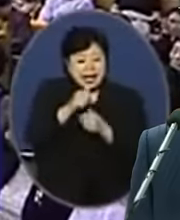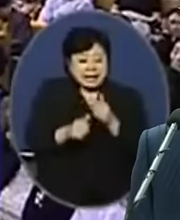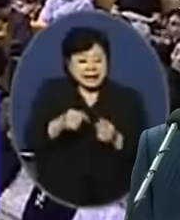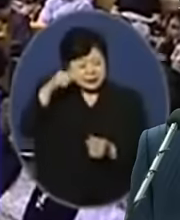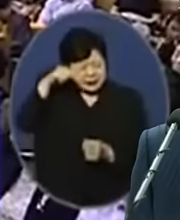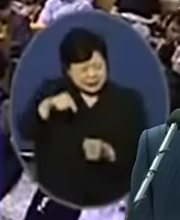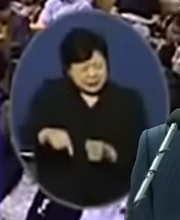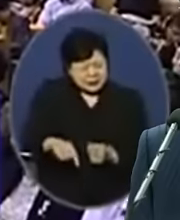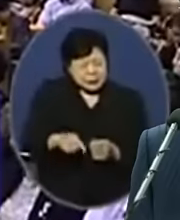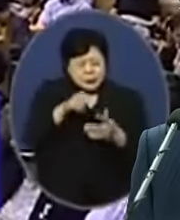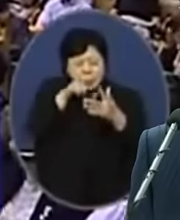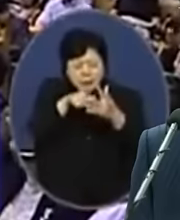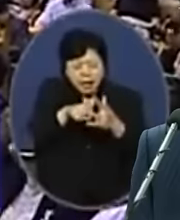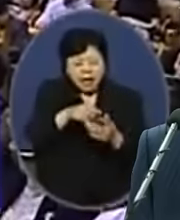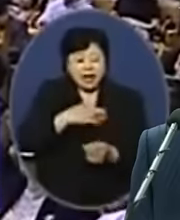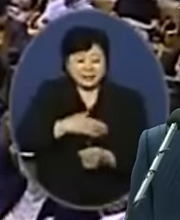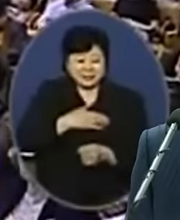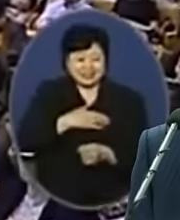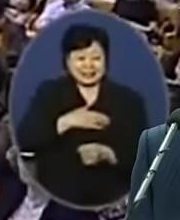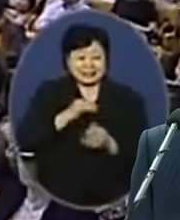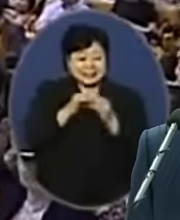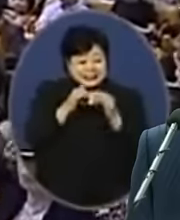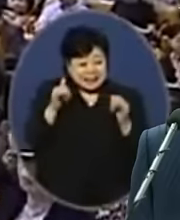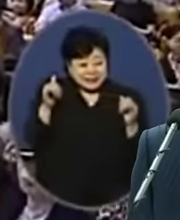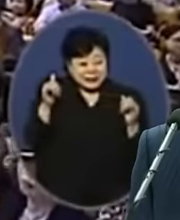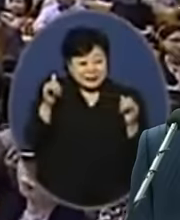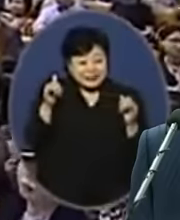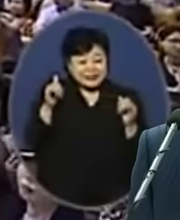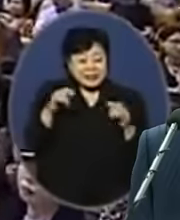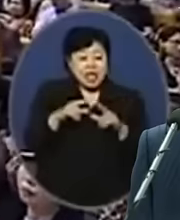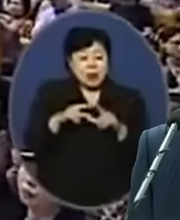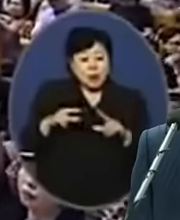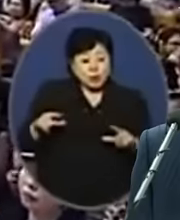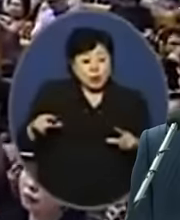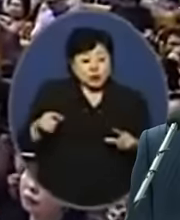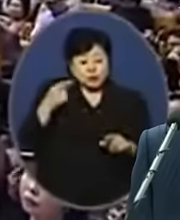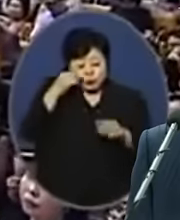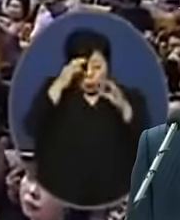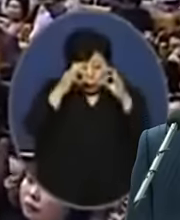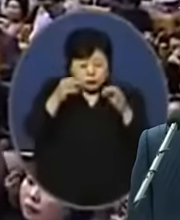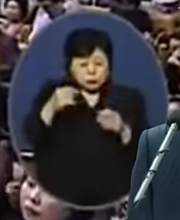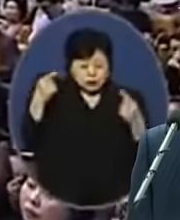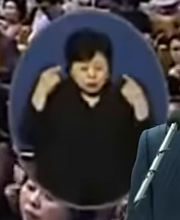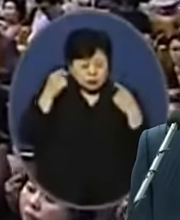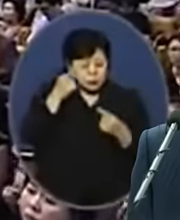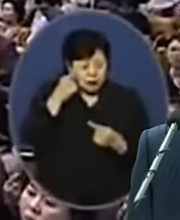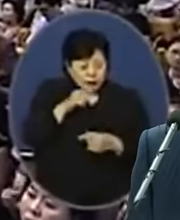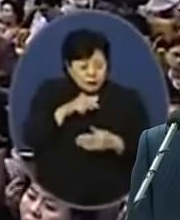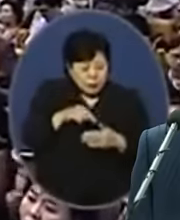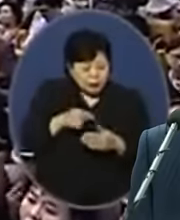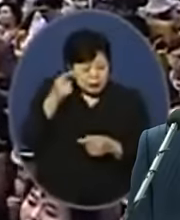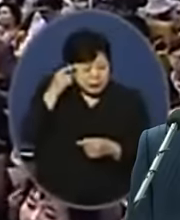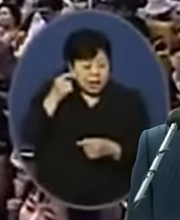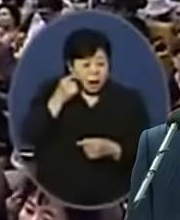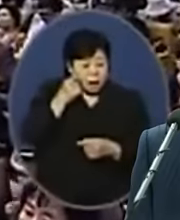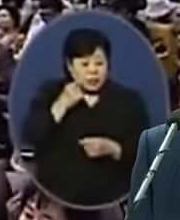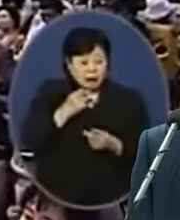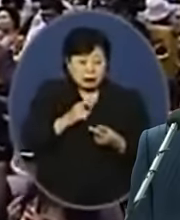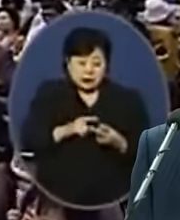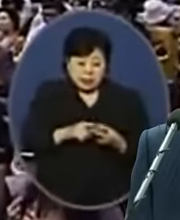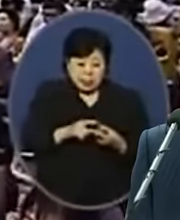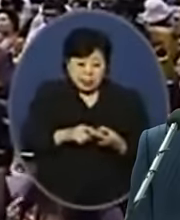하나님의 깊은 것이라도 통달하시느니라. 사람들이 일반적으로는 눈으로 못 보고 귀로 듣지 못하고 마음으로도 생각지 못한